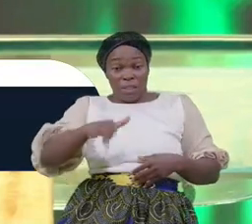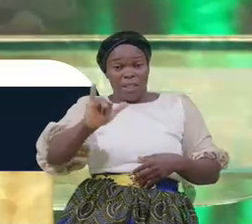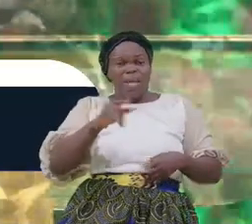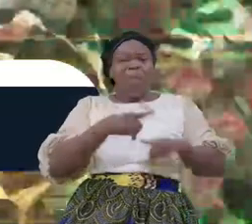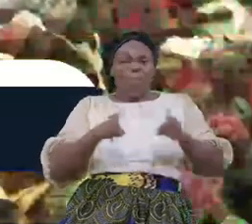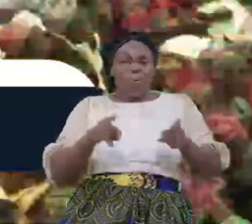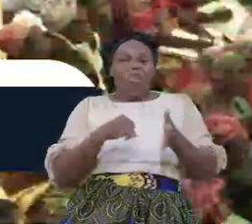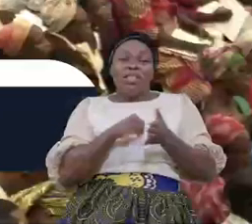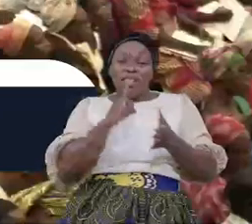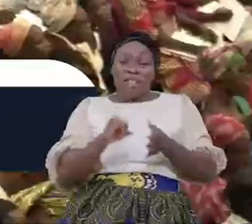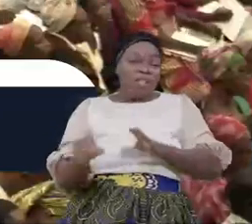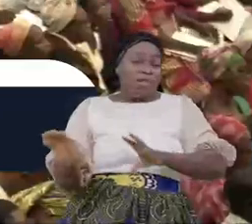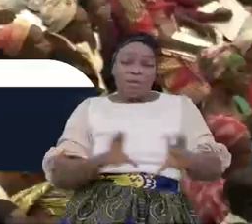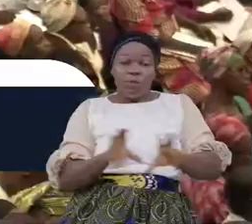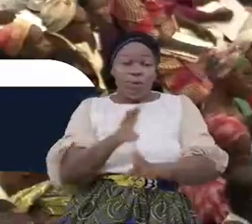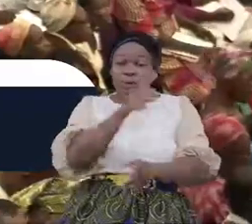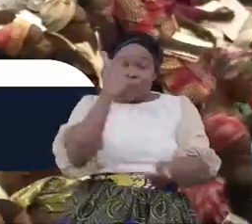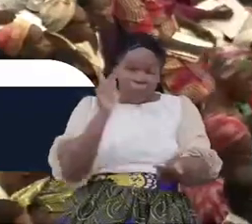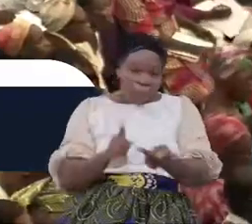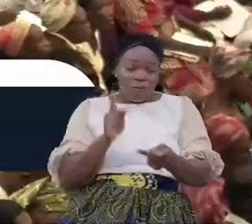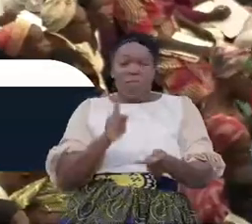ne peux rien voir de physique, mais c'est fait.